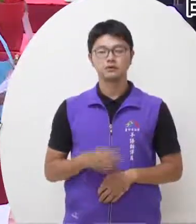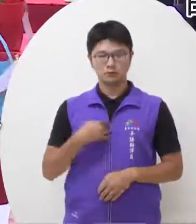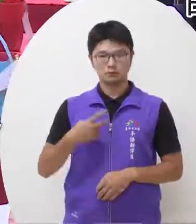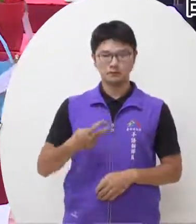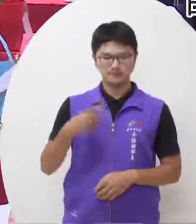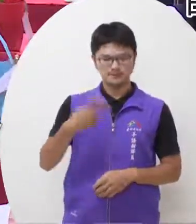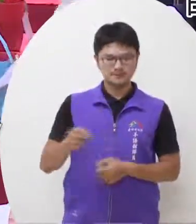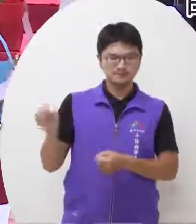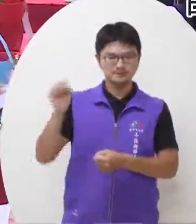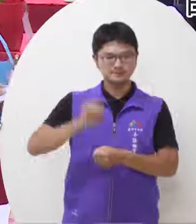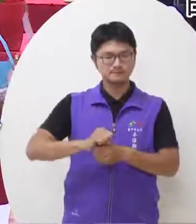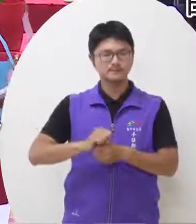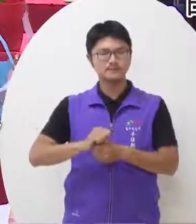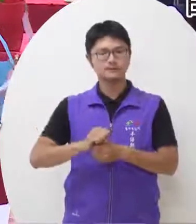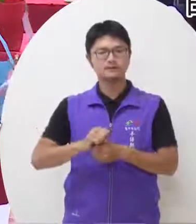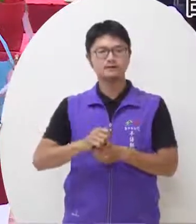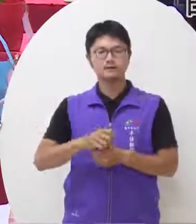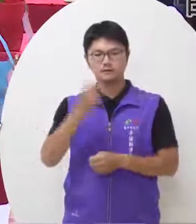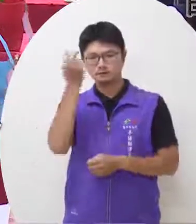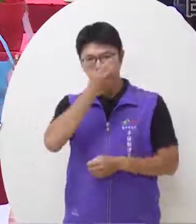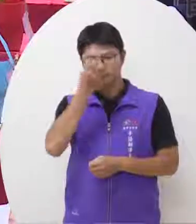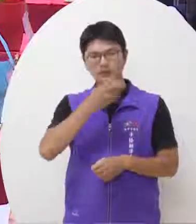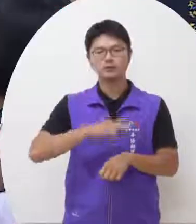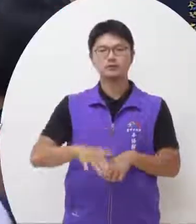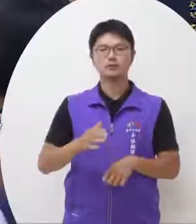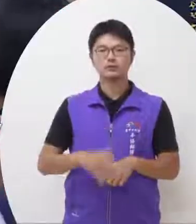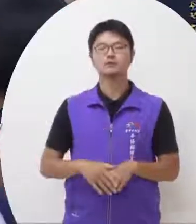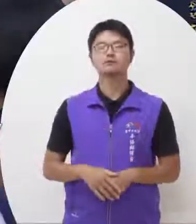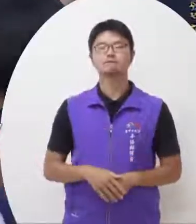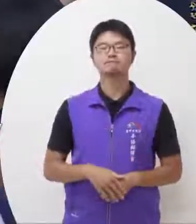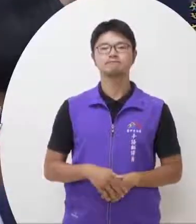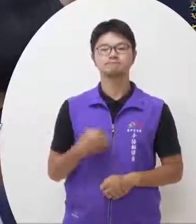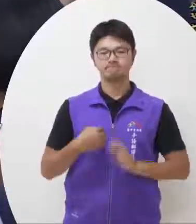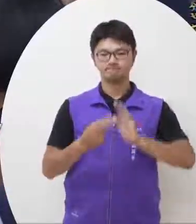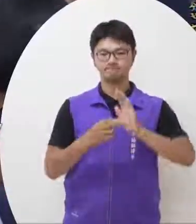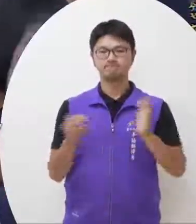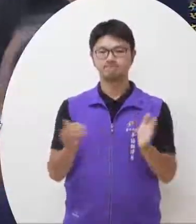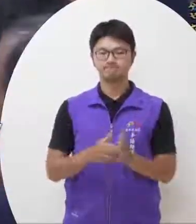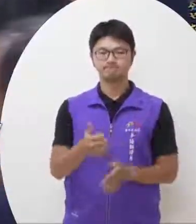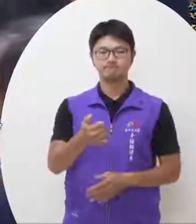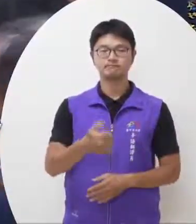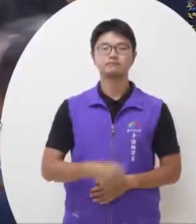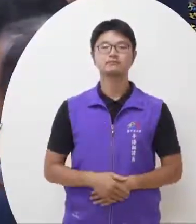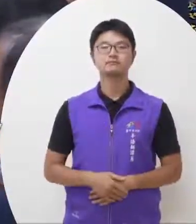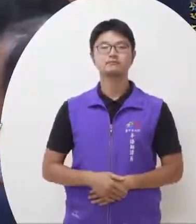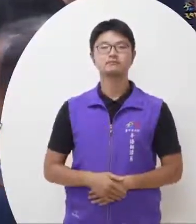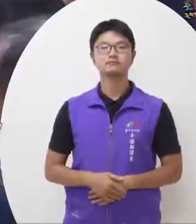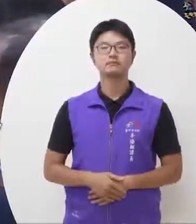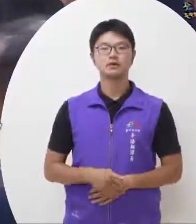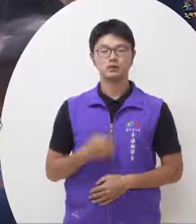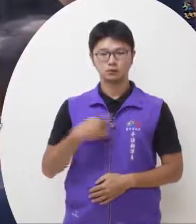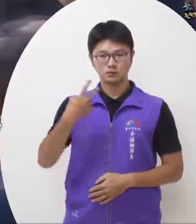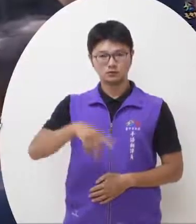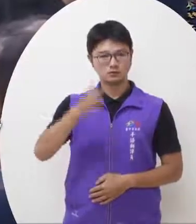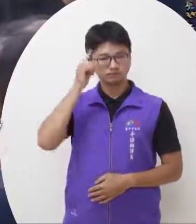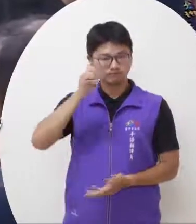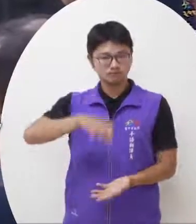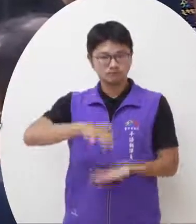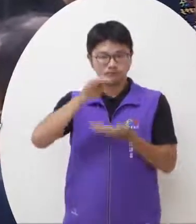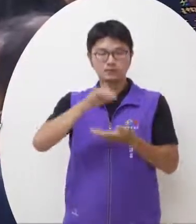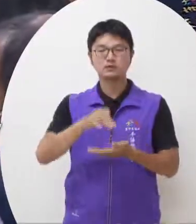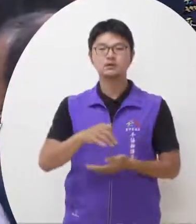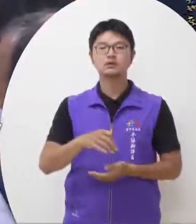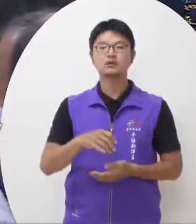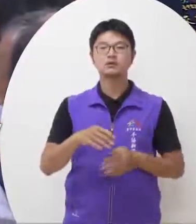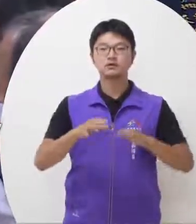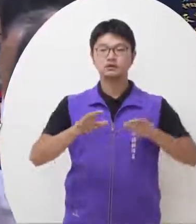个部分我回去我们会加强来处理以上做说明。 这样子哈，我可不可以再建议一下哈？因为今天有好